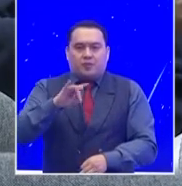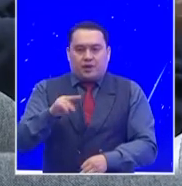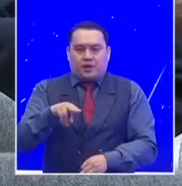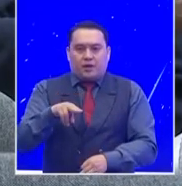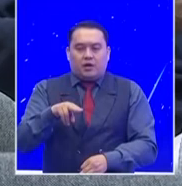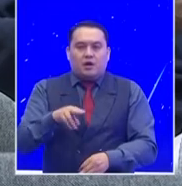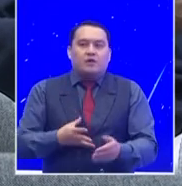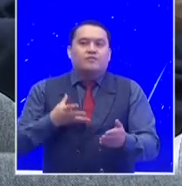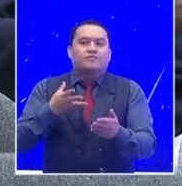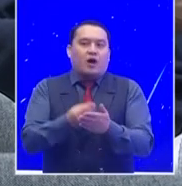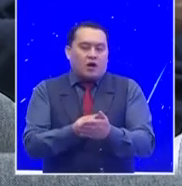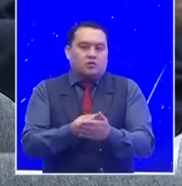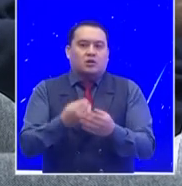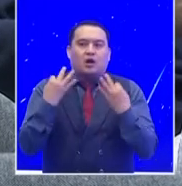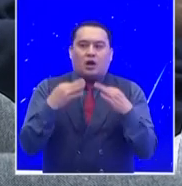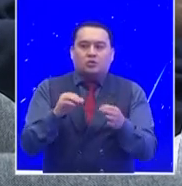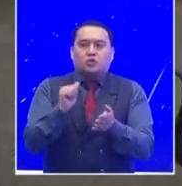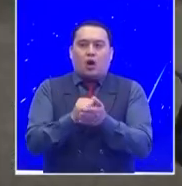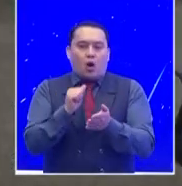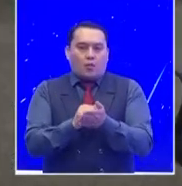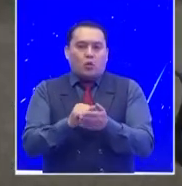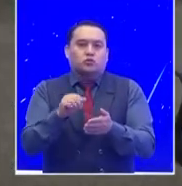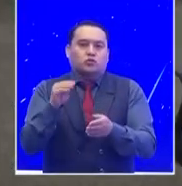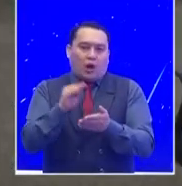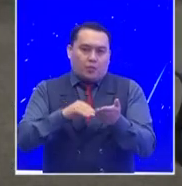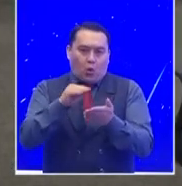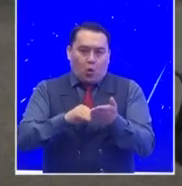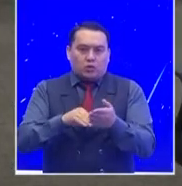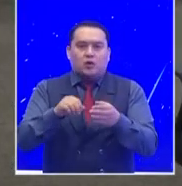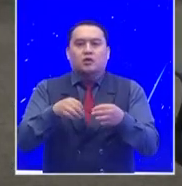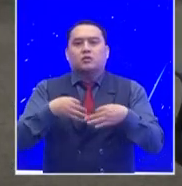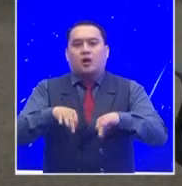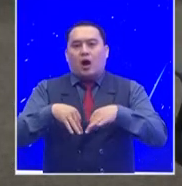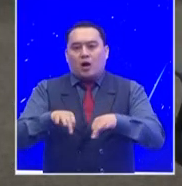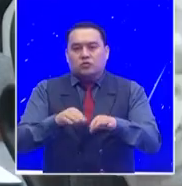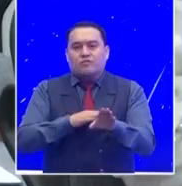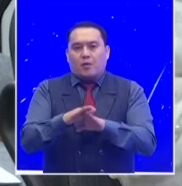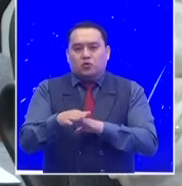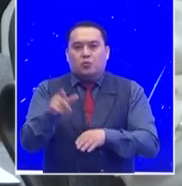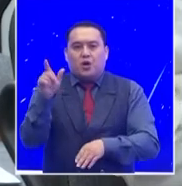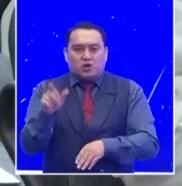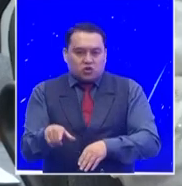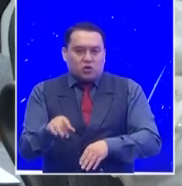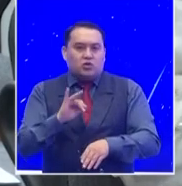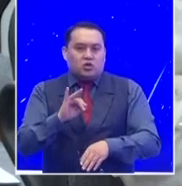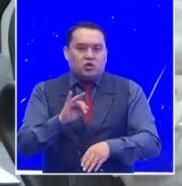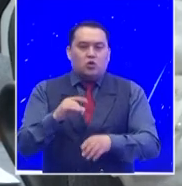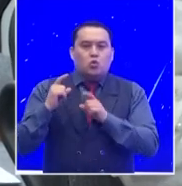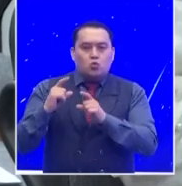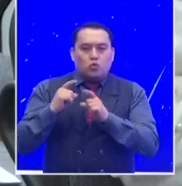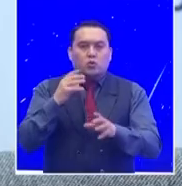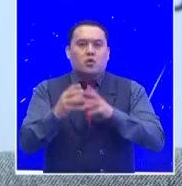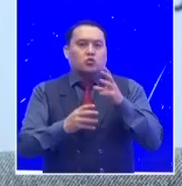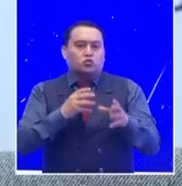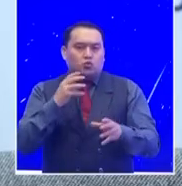МРП. Также при выдаче разрешительного документа будут заполняться данные про автотранспорт, осуществляющий перевозку пассажиров и грузов в